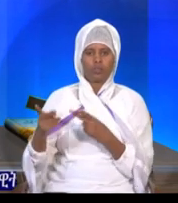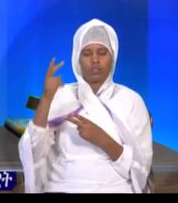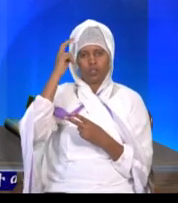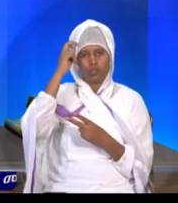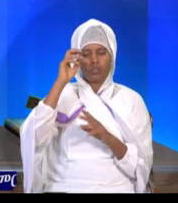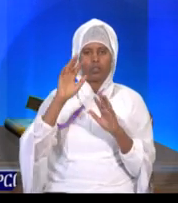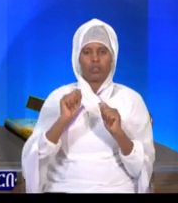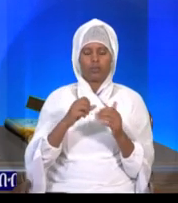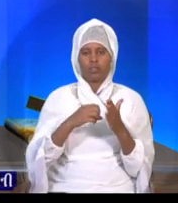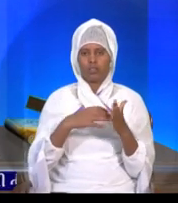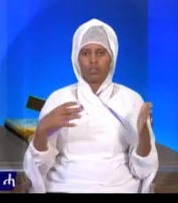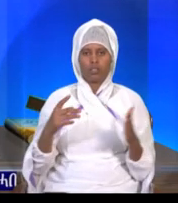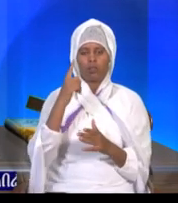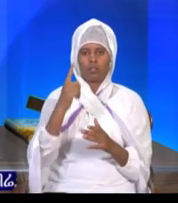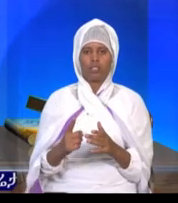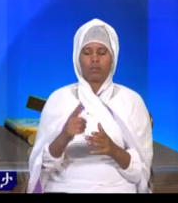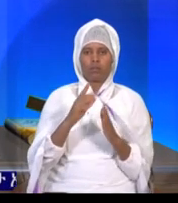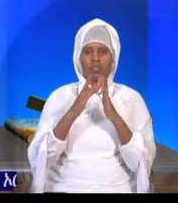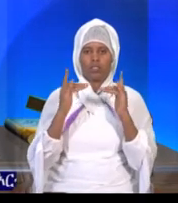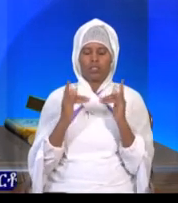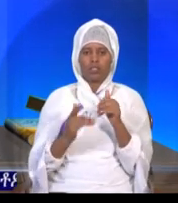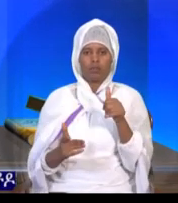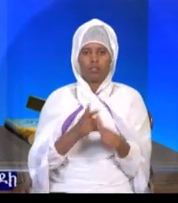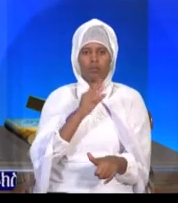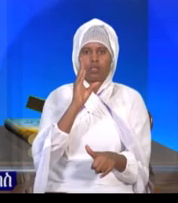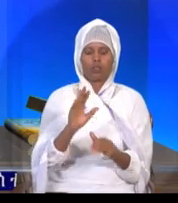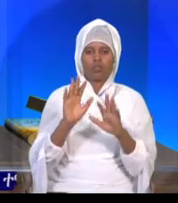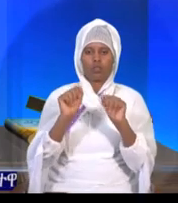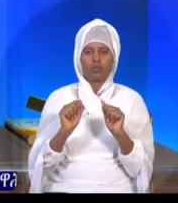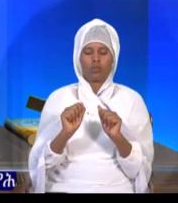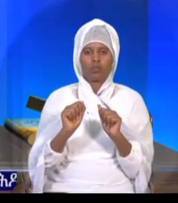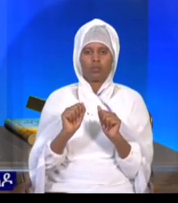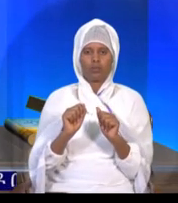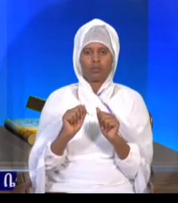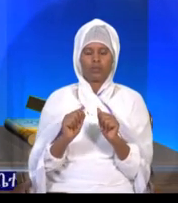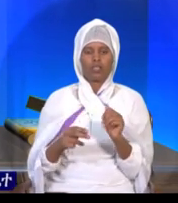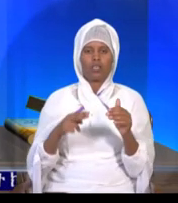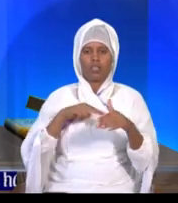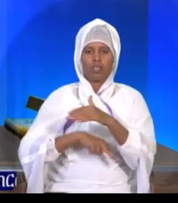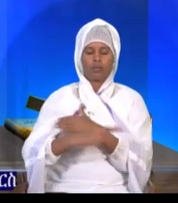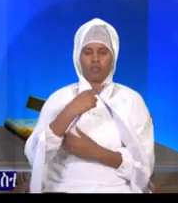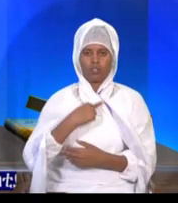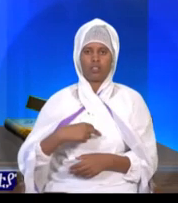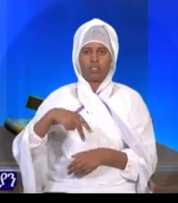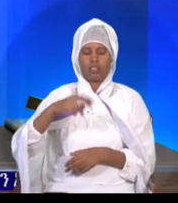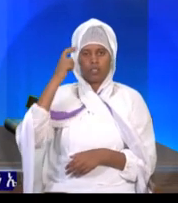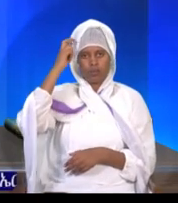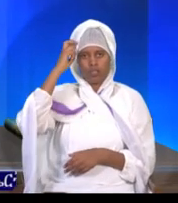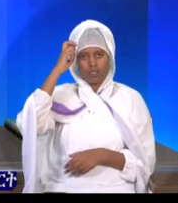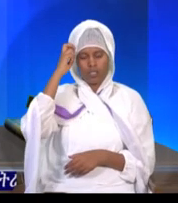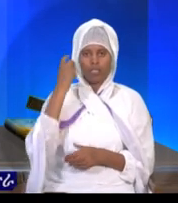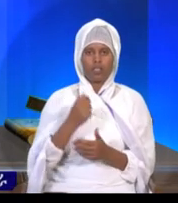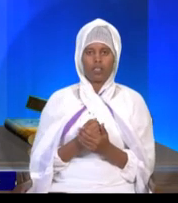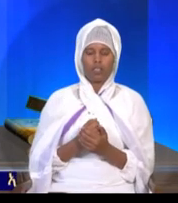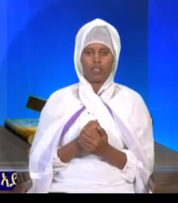قبروم ينسحو نورو سلازي أبقى داميت بتخرسيان أتمجمع ريحواريز نورو لقوة كيترفة أبقى هان كيت كان منسح أبقى